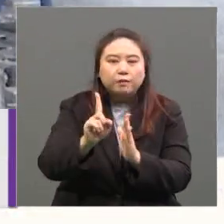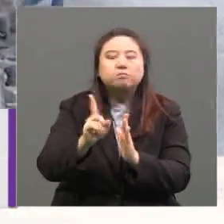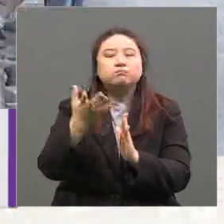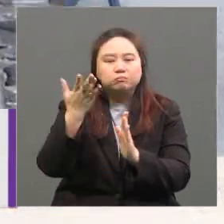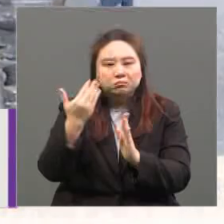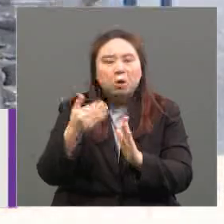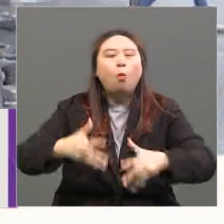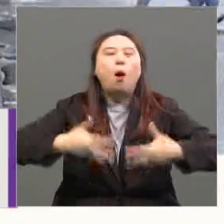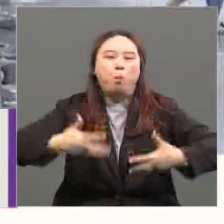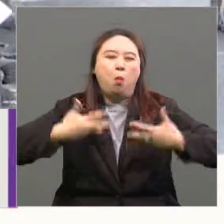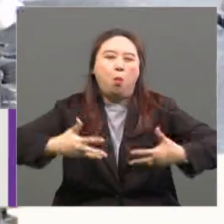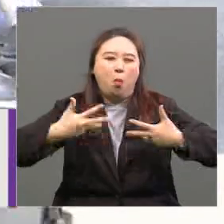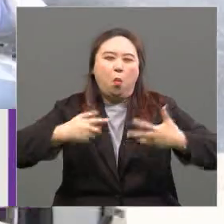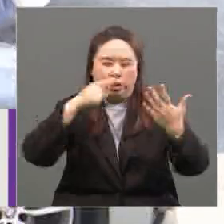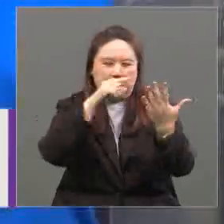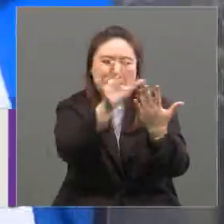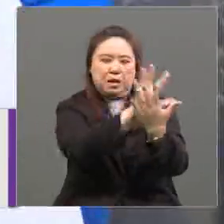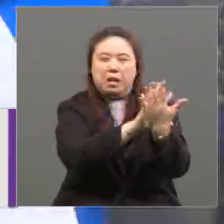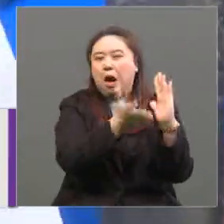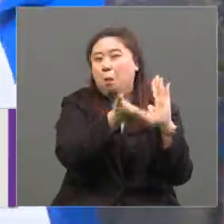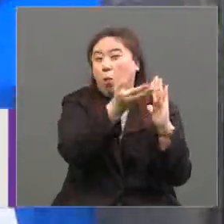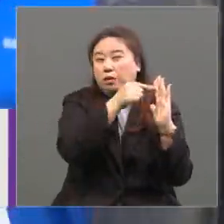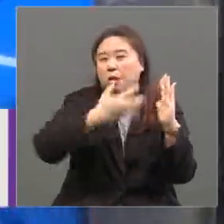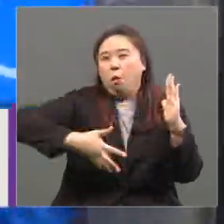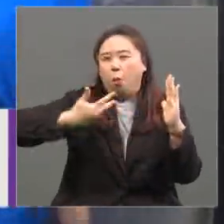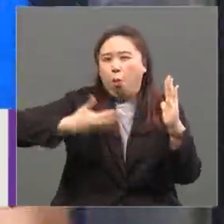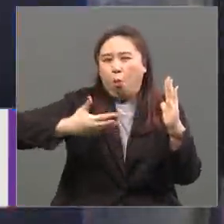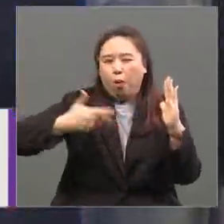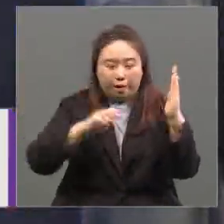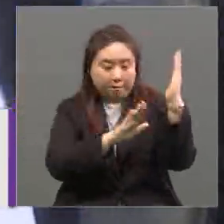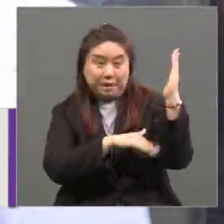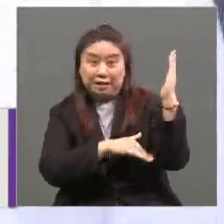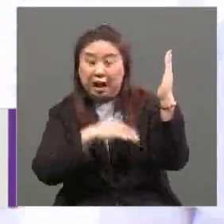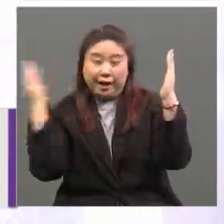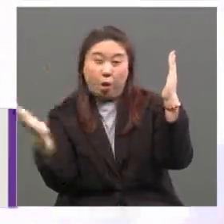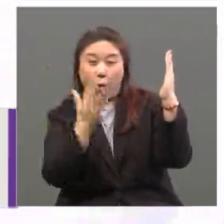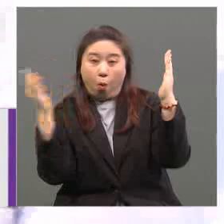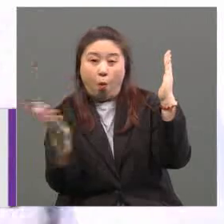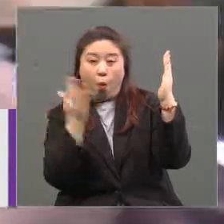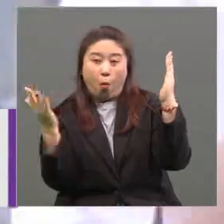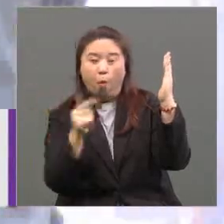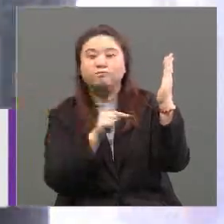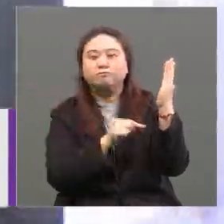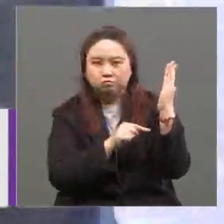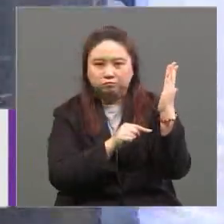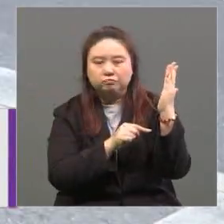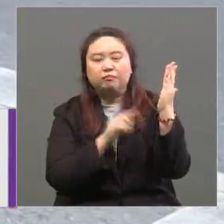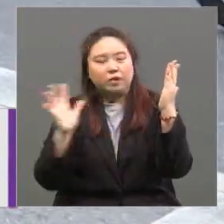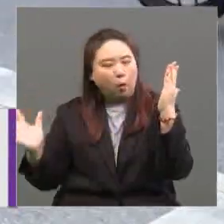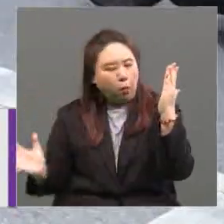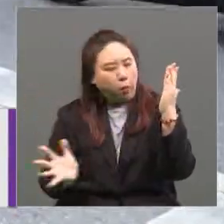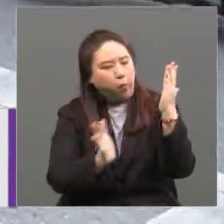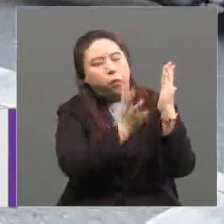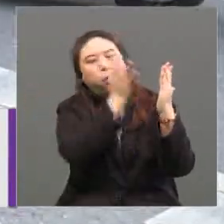ต่ำเนื่องจากความร้อนปกคลุมประเทศไทยตอนบนในขณะที่ลมใต้ลมตะวันออกเฉียงใต้ยังคงพัดปกคลุมประเทศไทยตอนบ